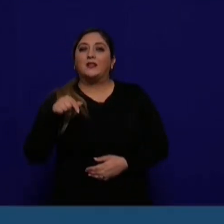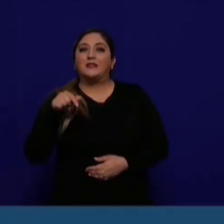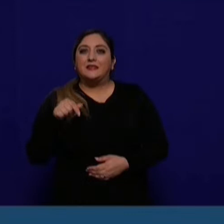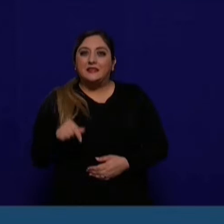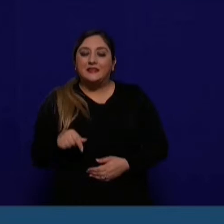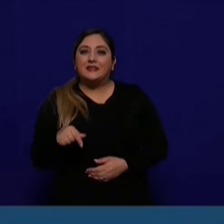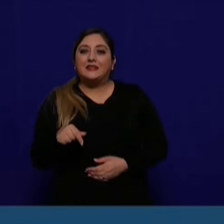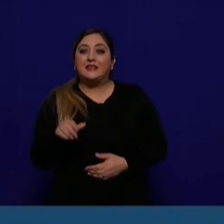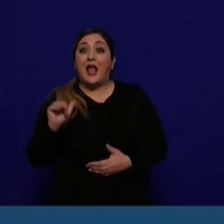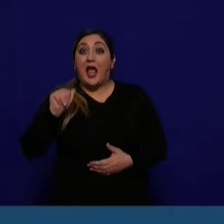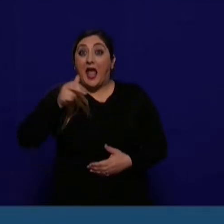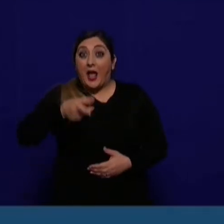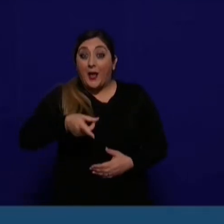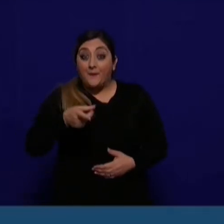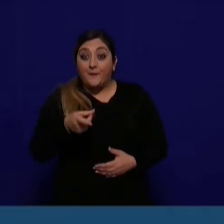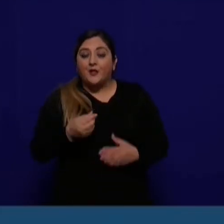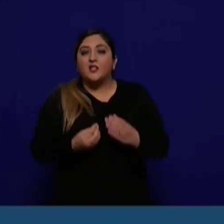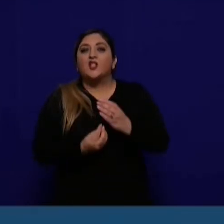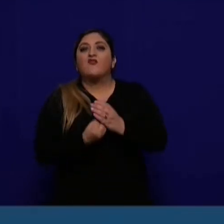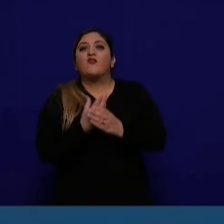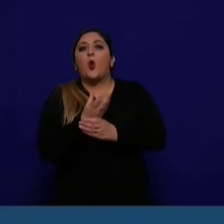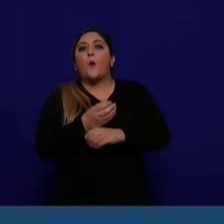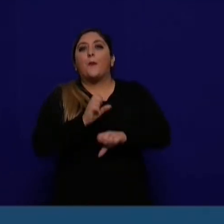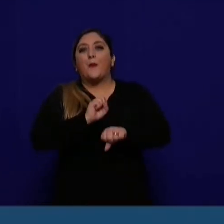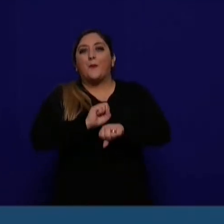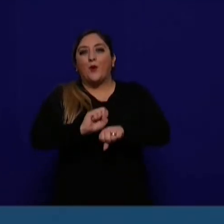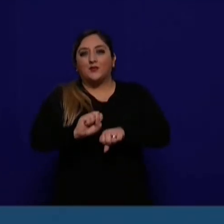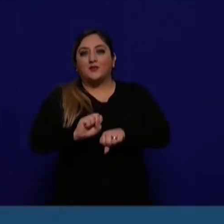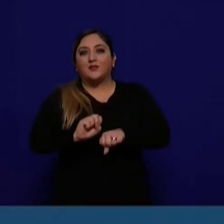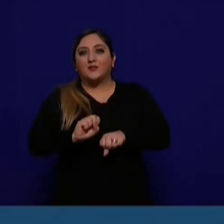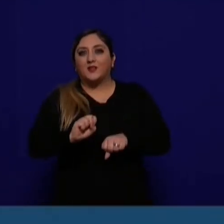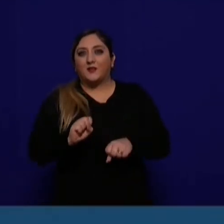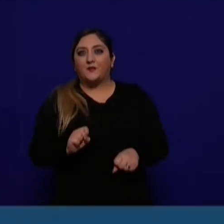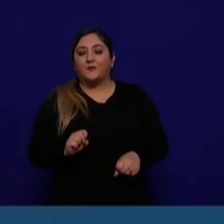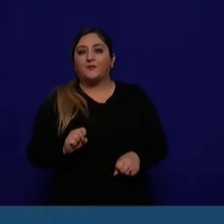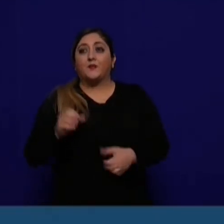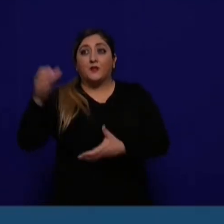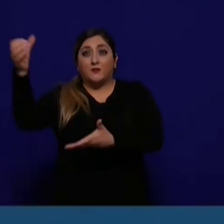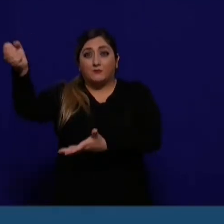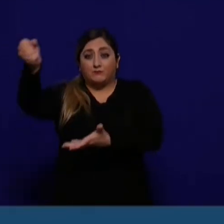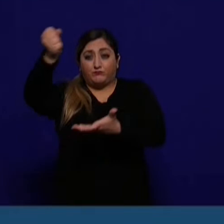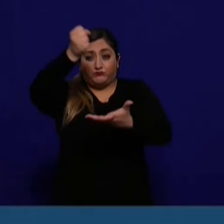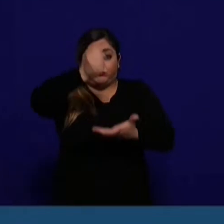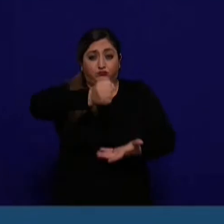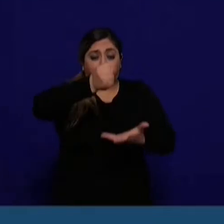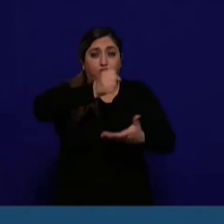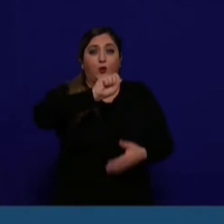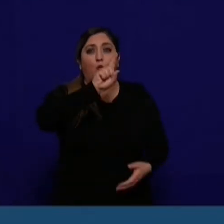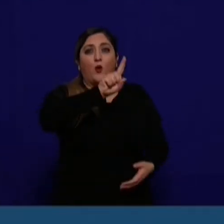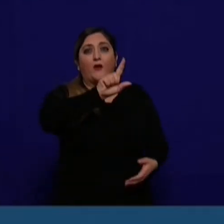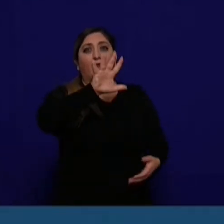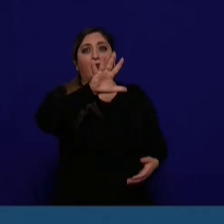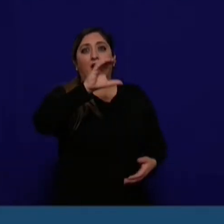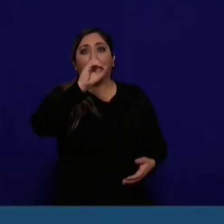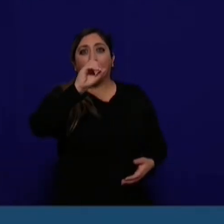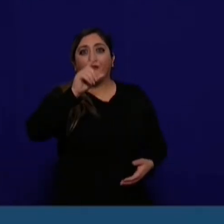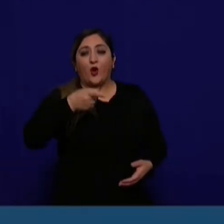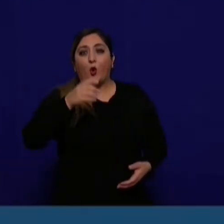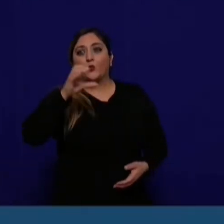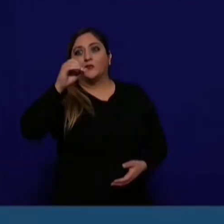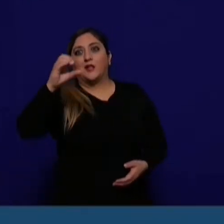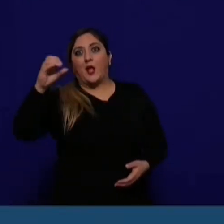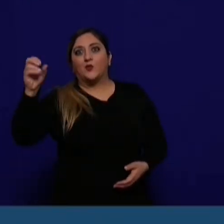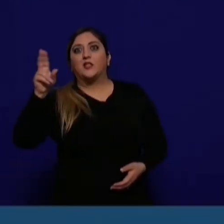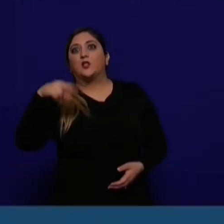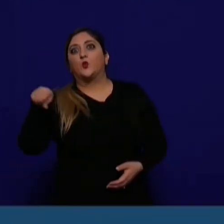l-interoperability application ġiet żviluppata permezz ta' grant ta' 150,000 euro li ġiet mill-Unjoni Ewropea.